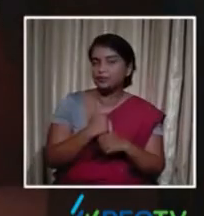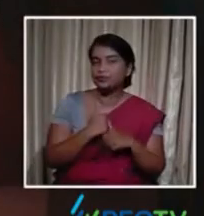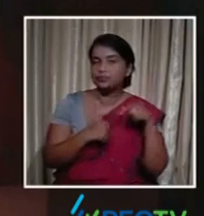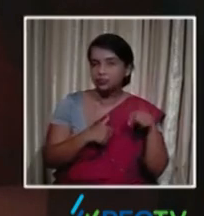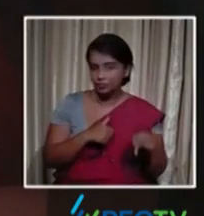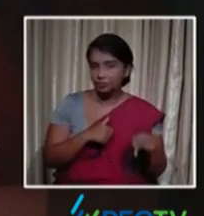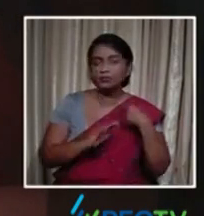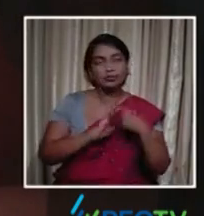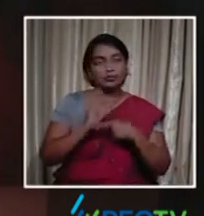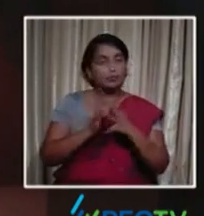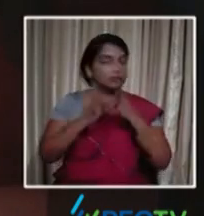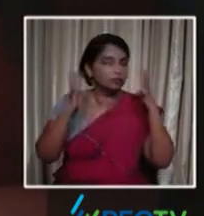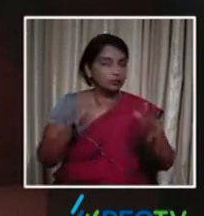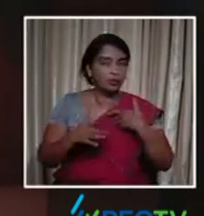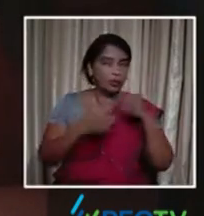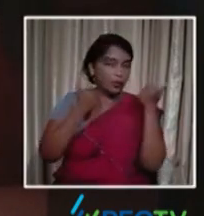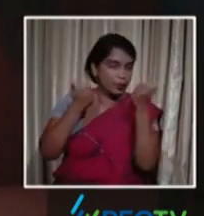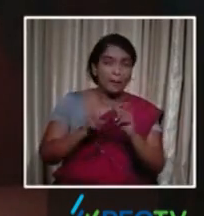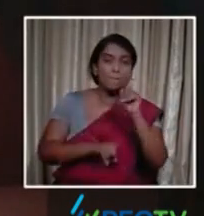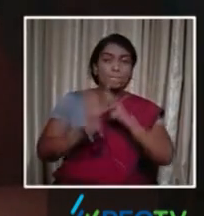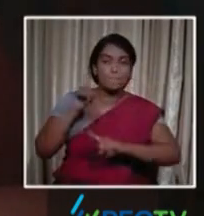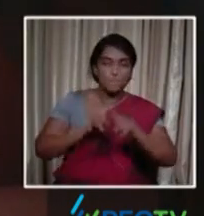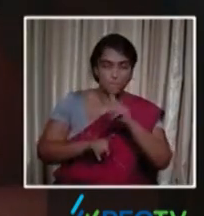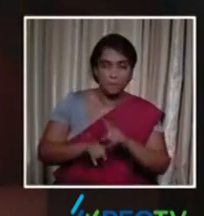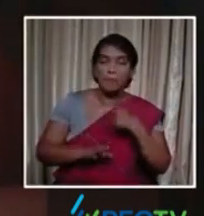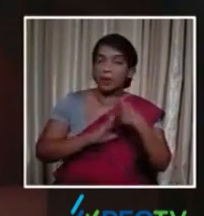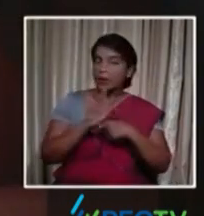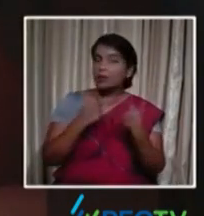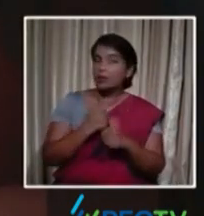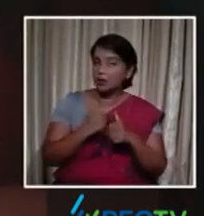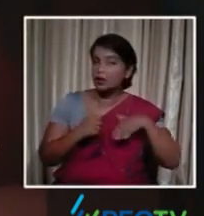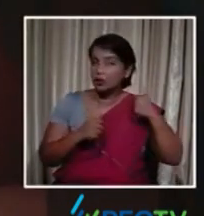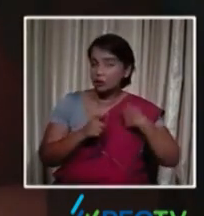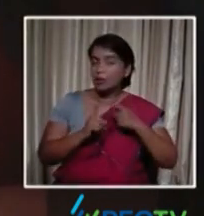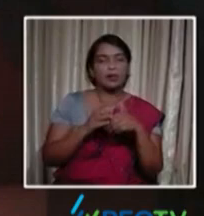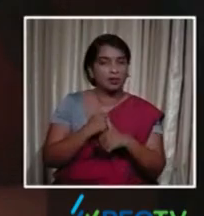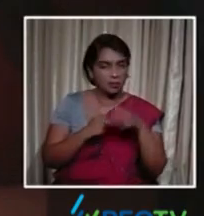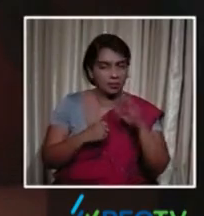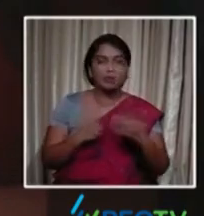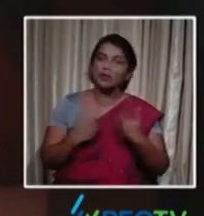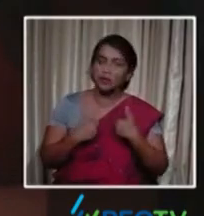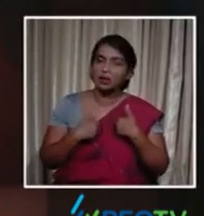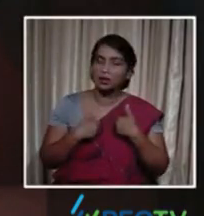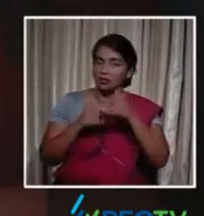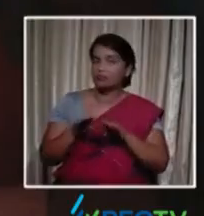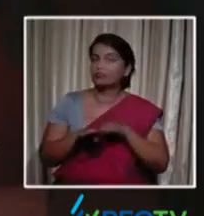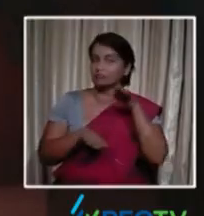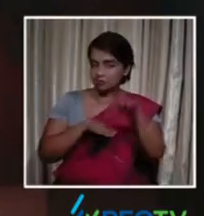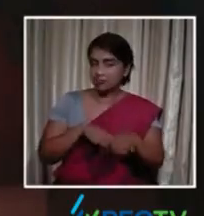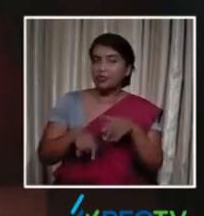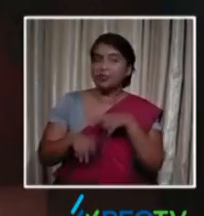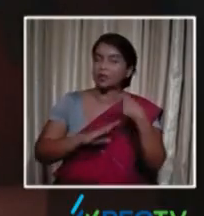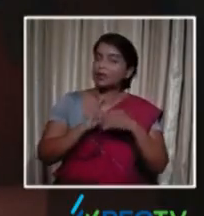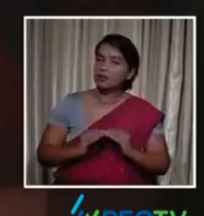ප්‍රතිඵලය. රටේ බහුතරයකට එපා වුණයි කියන පාර්ලිමේන්තුව රට හදන ප්‍රධාන සභාව බවට පත් කරලා තකුණු පාය පෙරට තබලා මේ රට